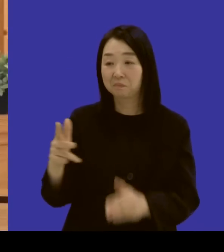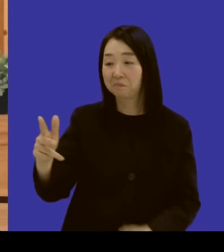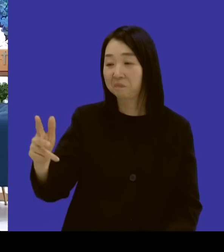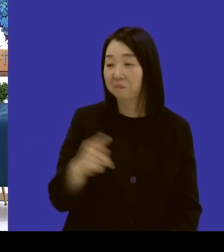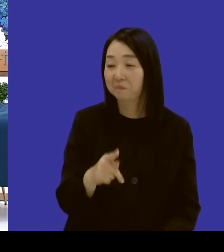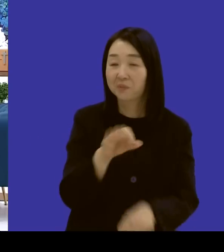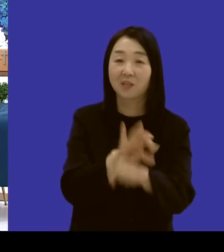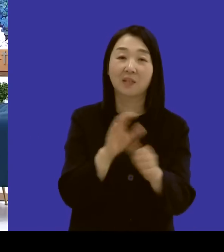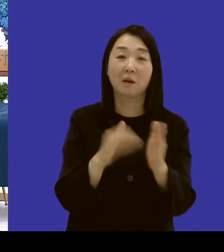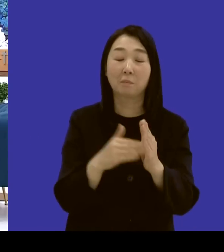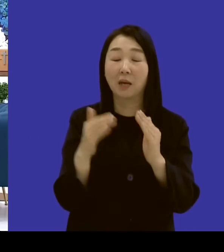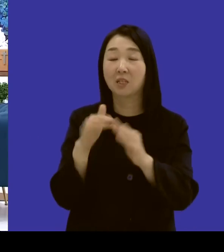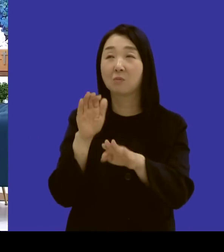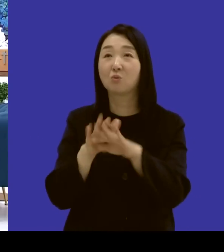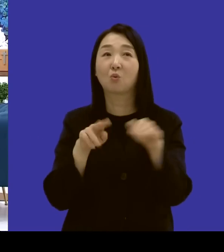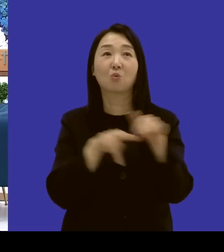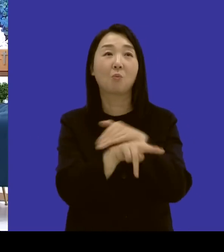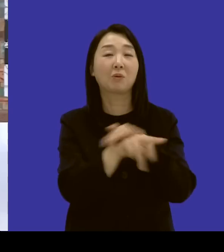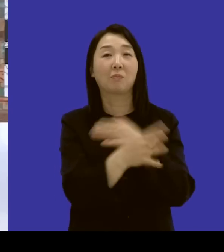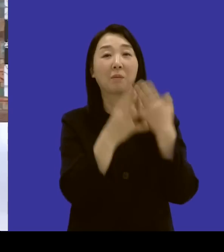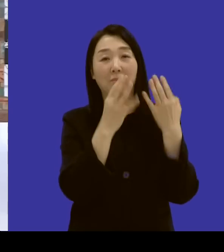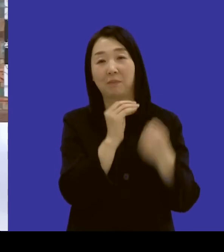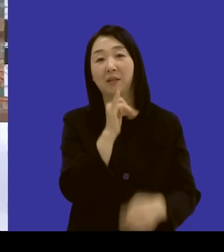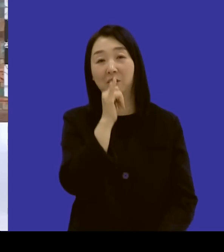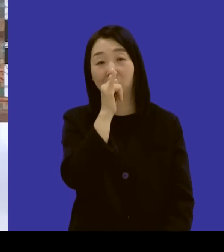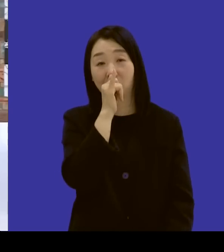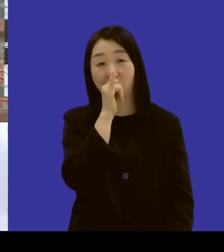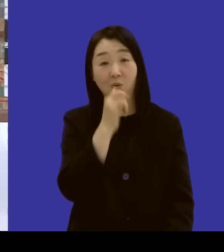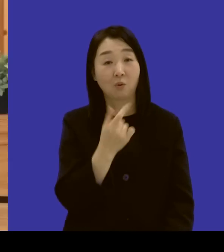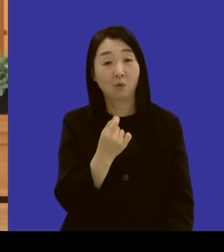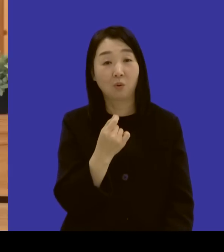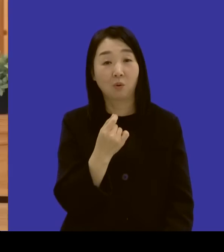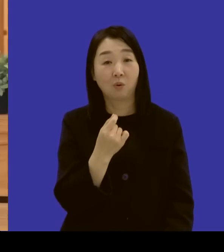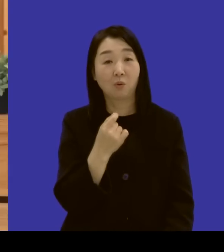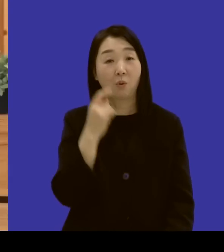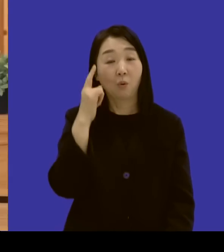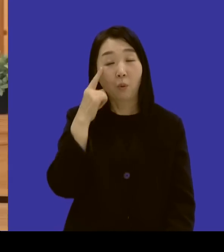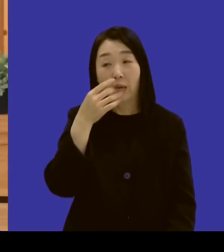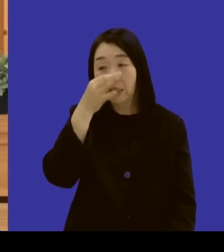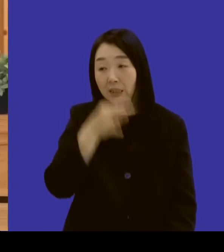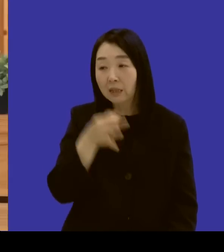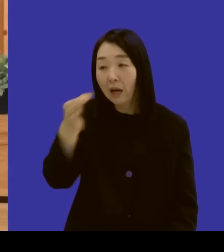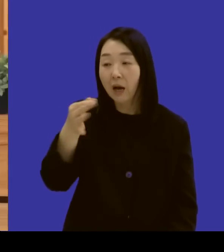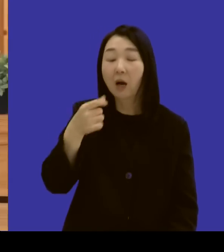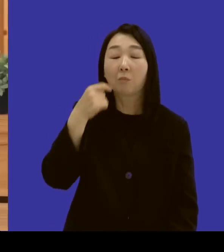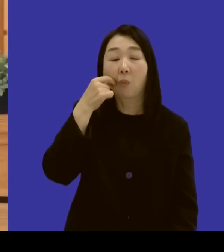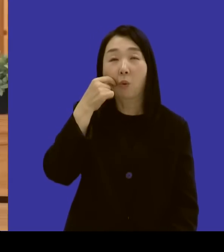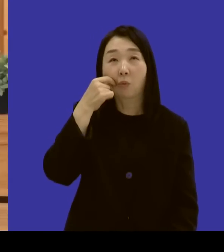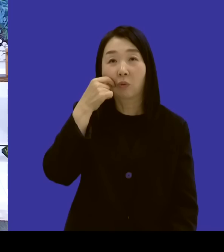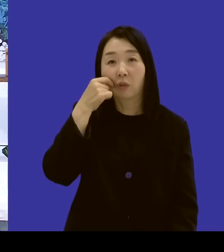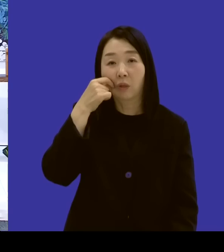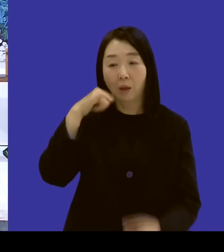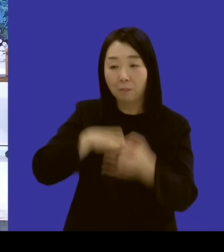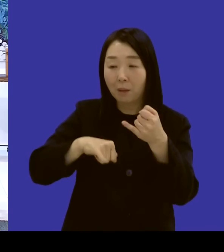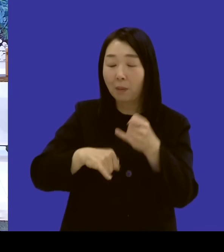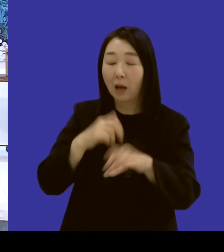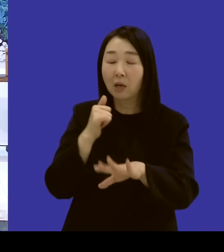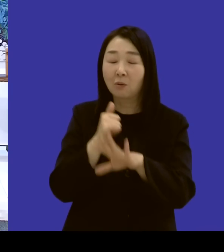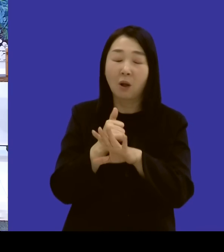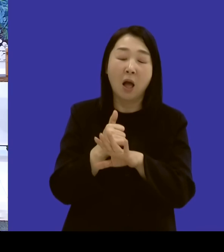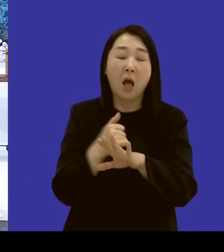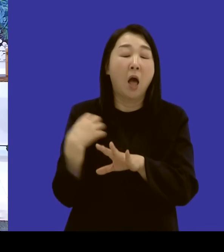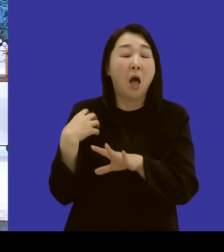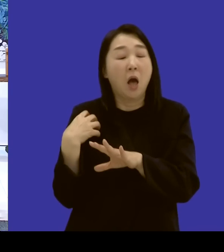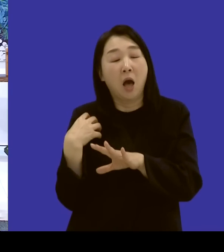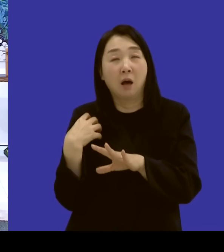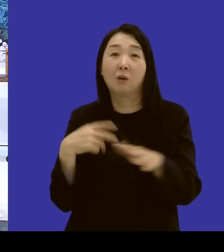사람들이 집을 놓고 도망간 사람들이 엄청 많았어요. 능력이 없지 안 되니까. 매달 이자를 못 내니까 그냥 도망가는 거예요. 그냥 무작정.